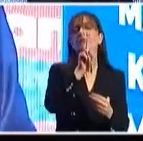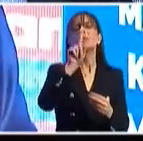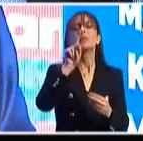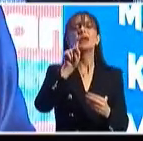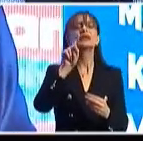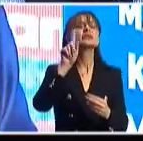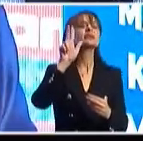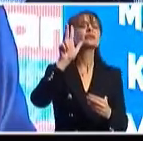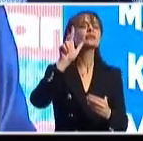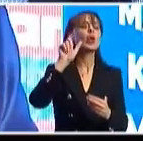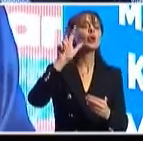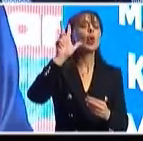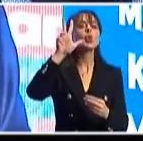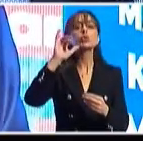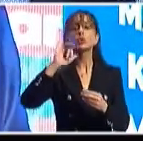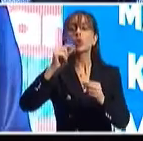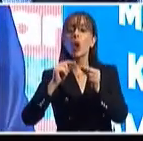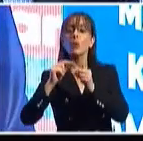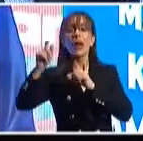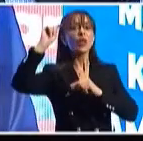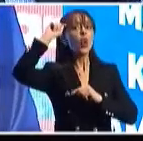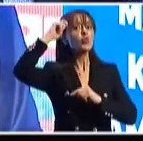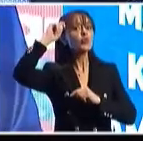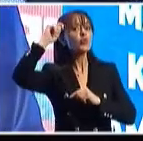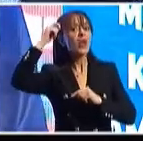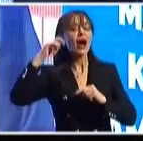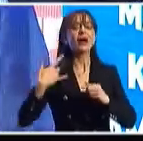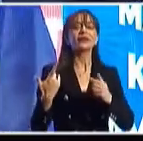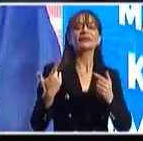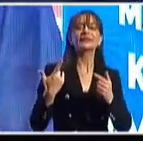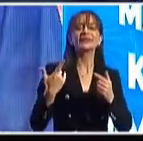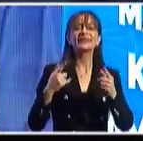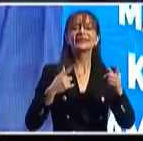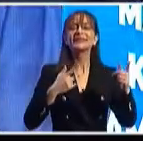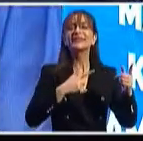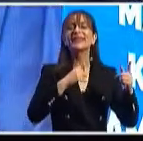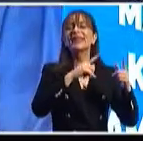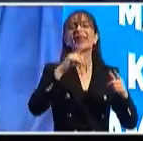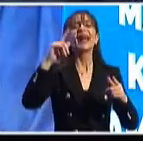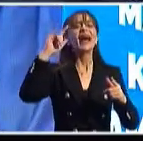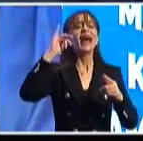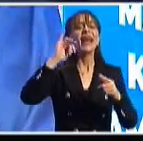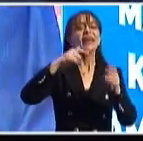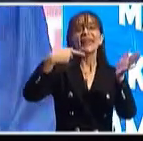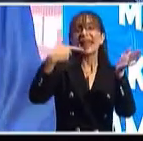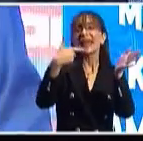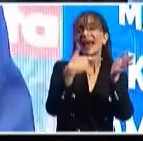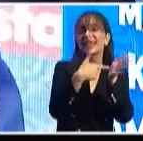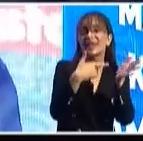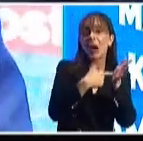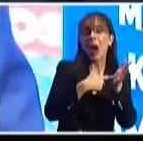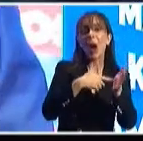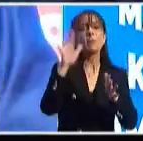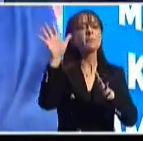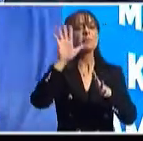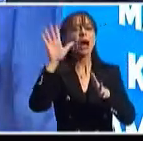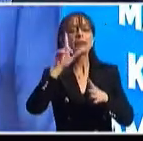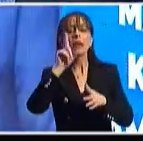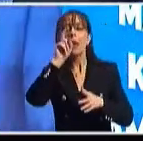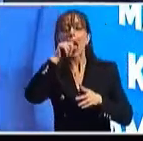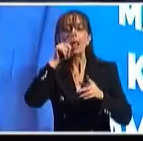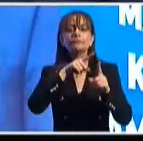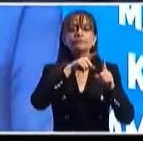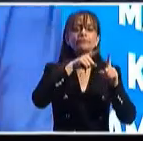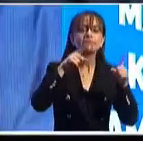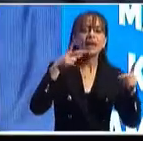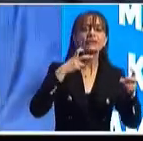21.3 kilometrelik Üsküdar Kadıköy Maltepe Kartal tramvay hattımız. Ve burada bu hatta Anadolu